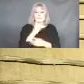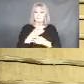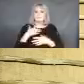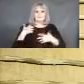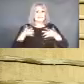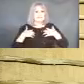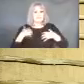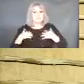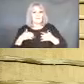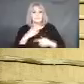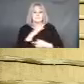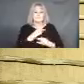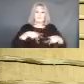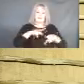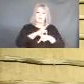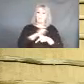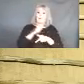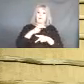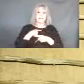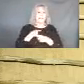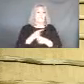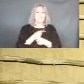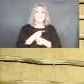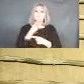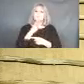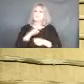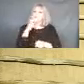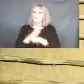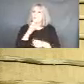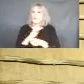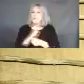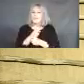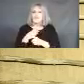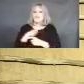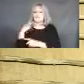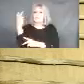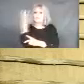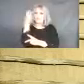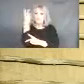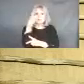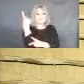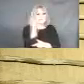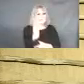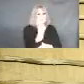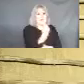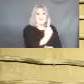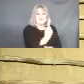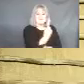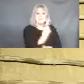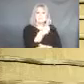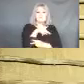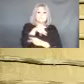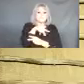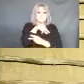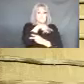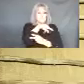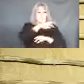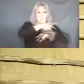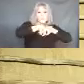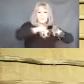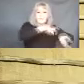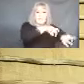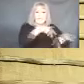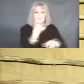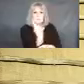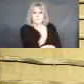Vida Nova, deur Handelinge, een van die opwindendste stories in die Bybels, en vir my voel het, ons is hier aan die begin van week 3, op